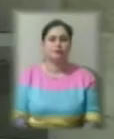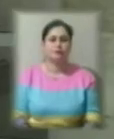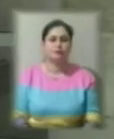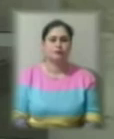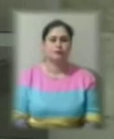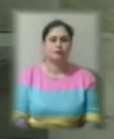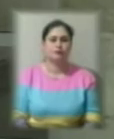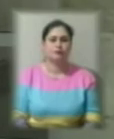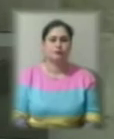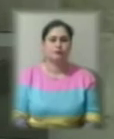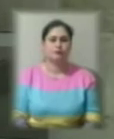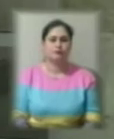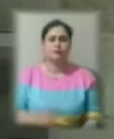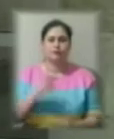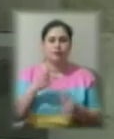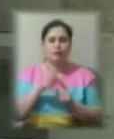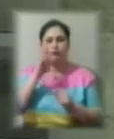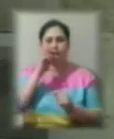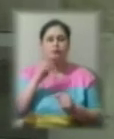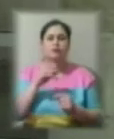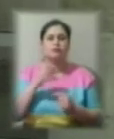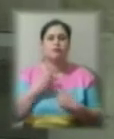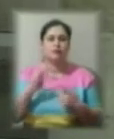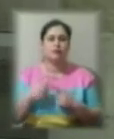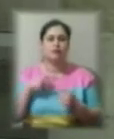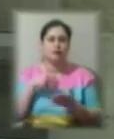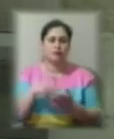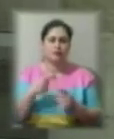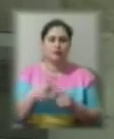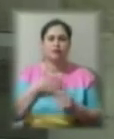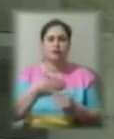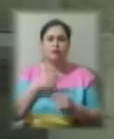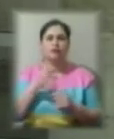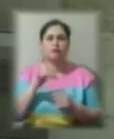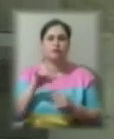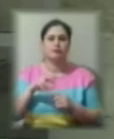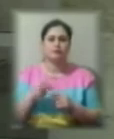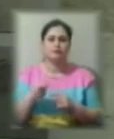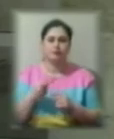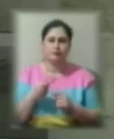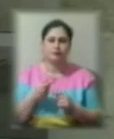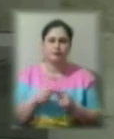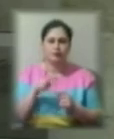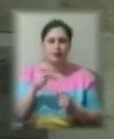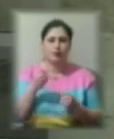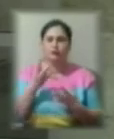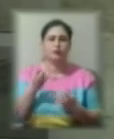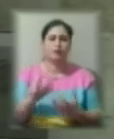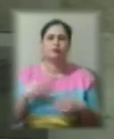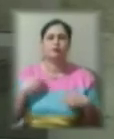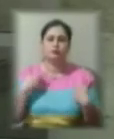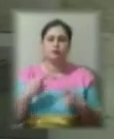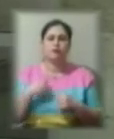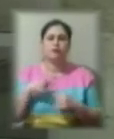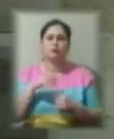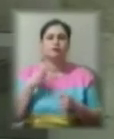На такі державні свята ми приходимо у наш госпіталь не просто з привітаннями, а ми завжди